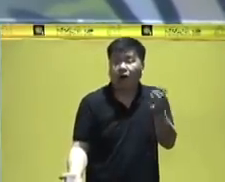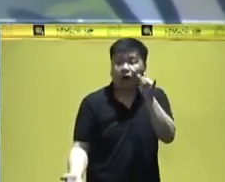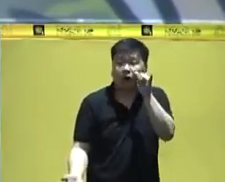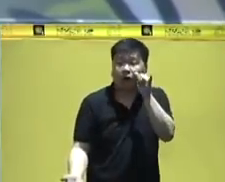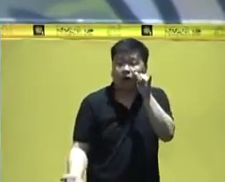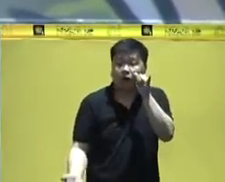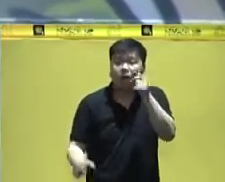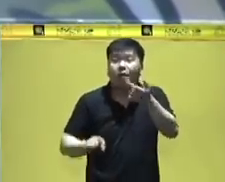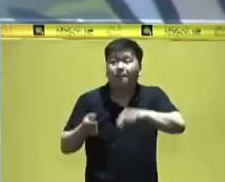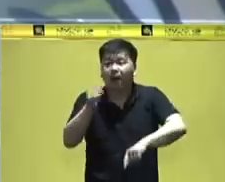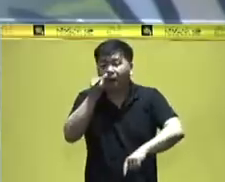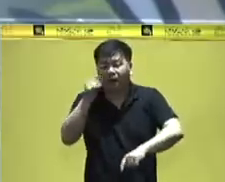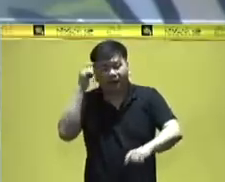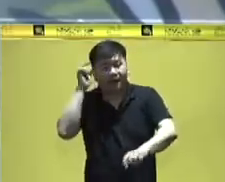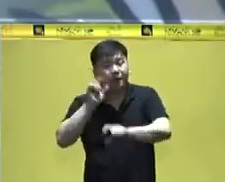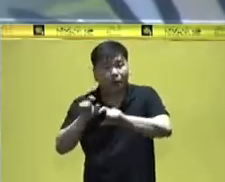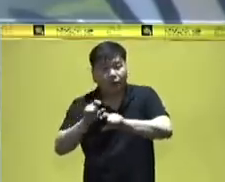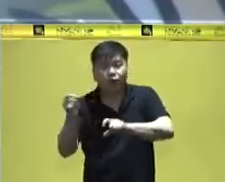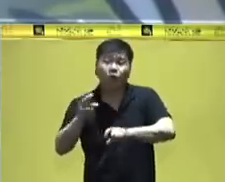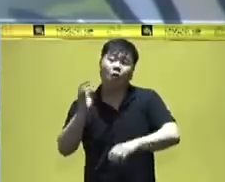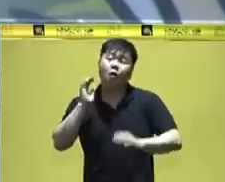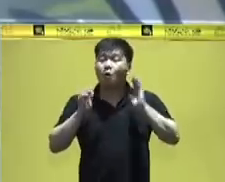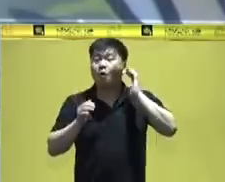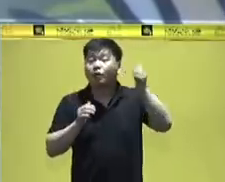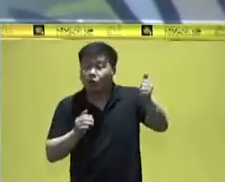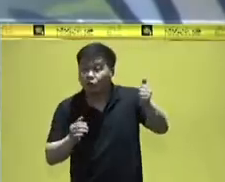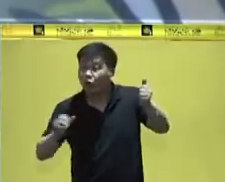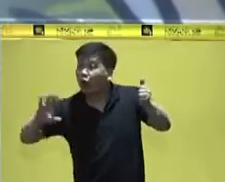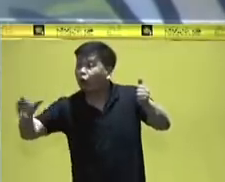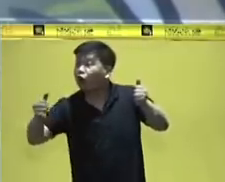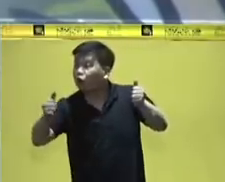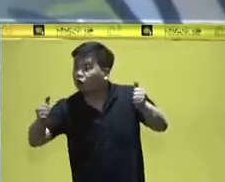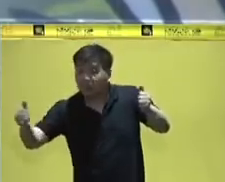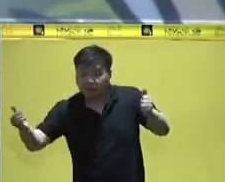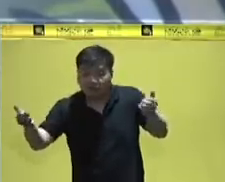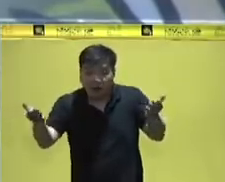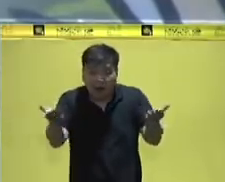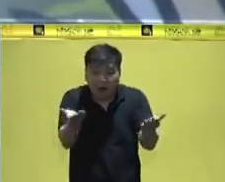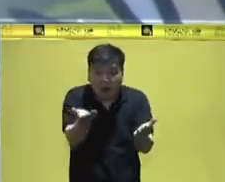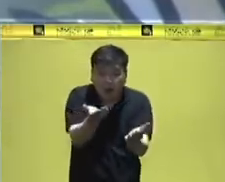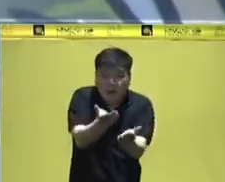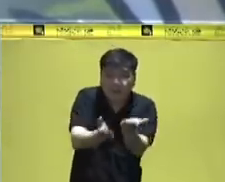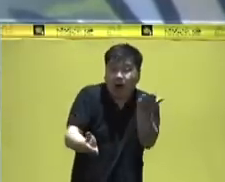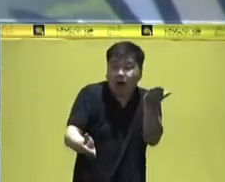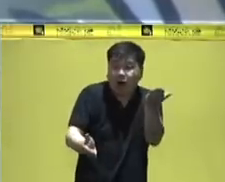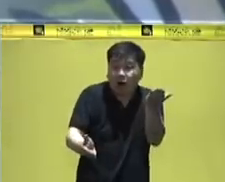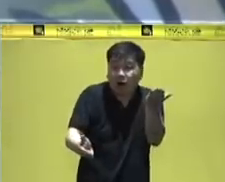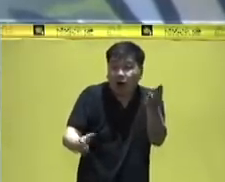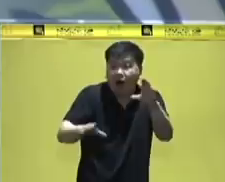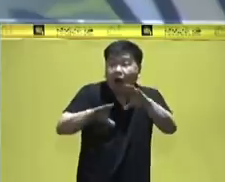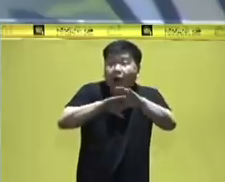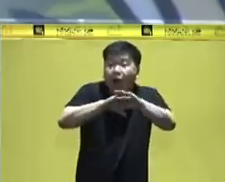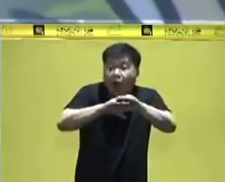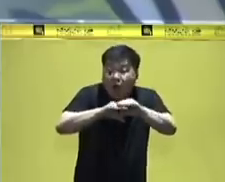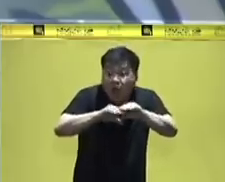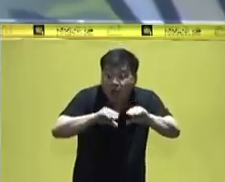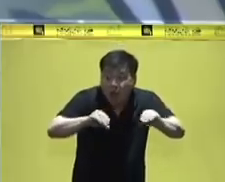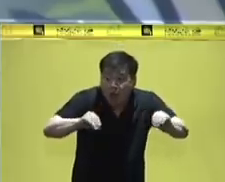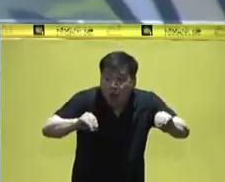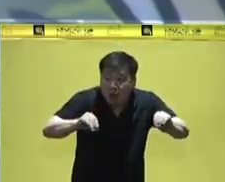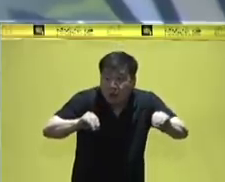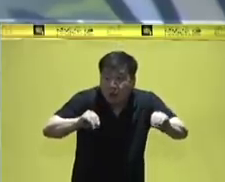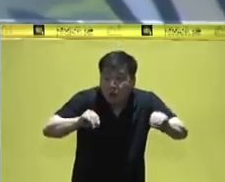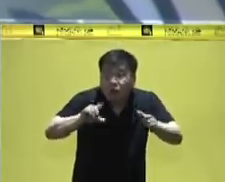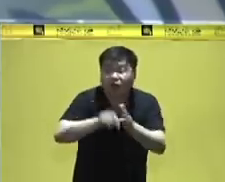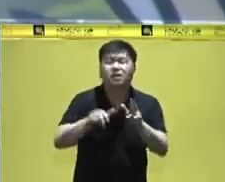불화가 있었고 이 대통령과 국민 사이에 이러한 심리적인 불화가 해소되는 과정이 지금이라고 봐요. 무슨